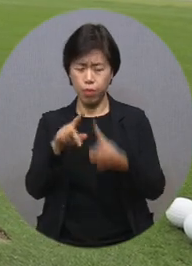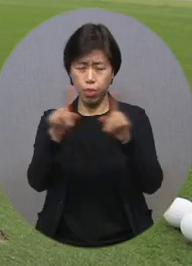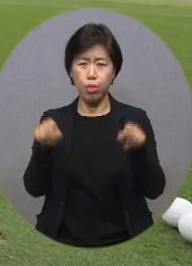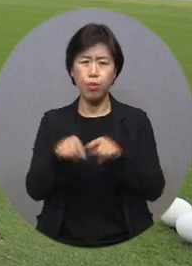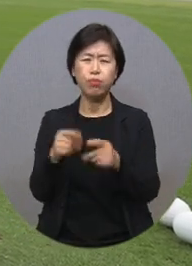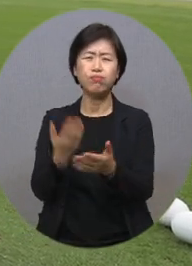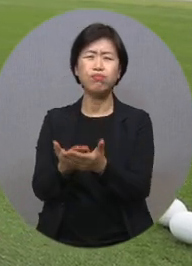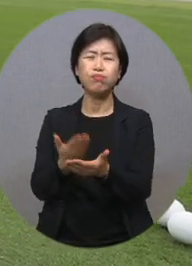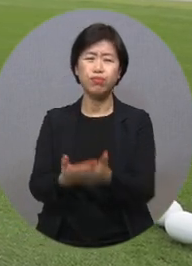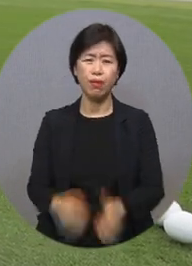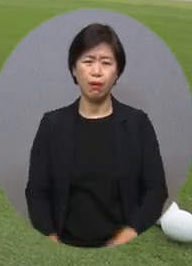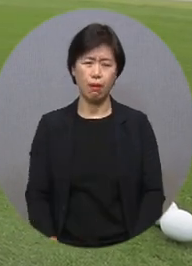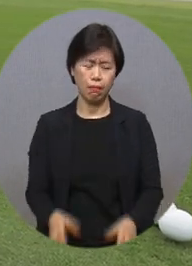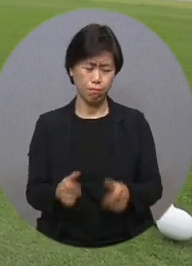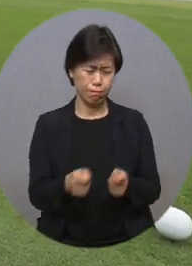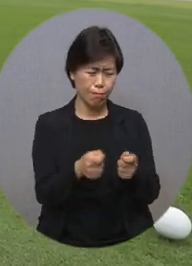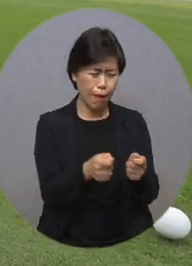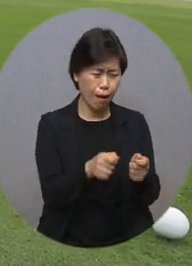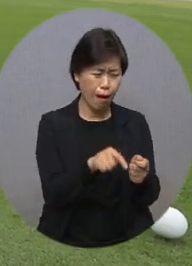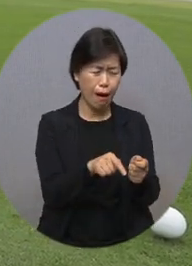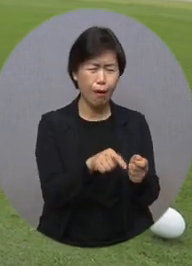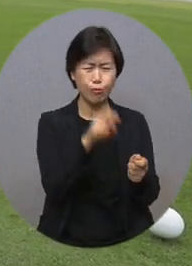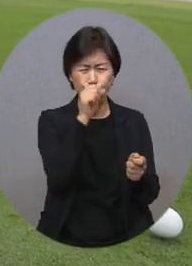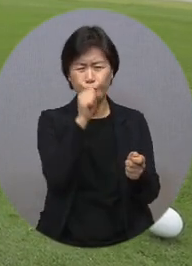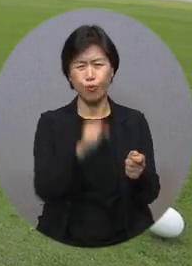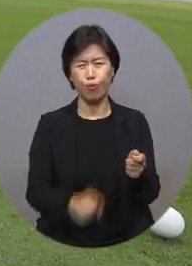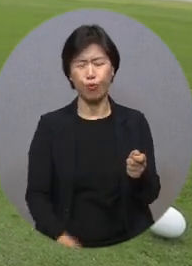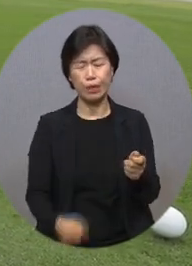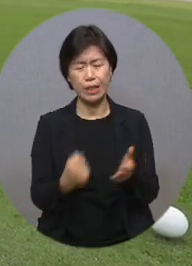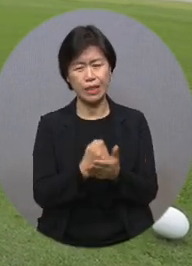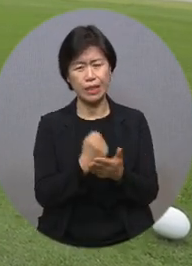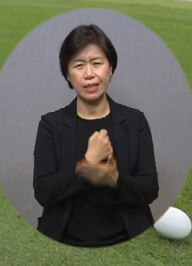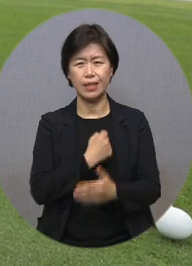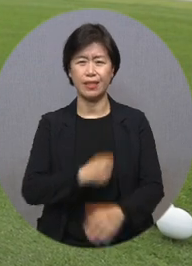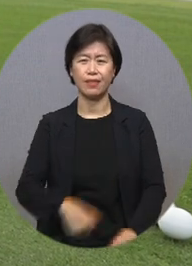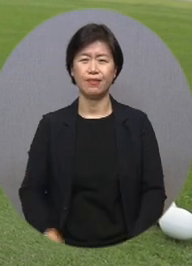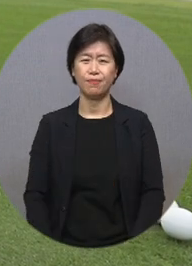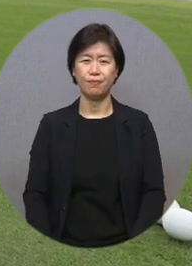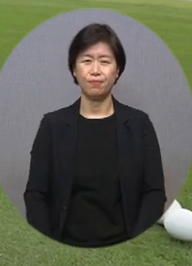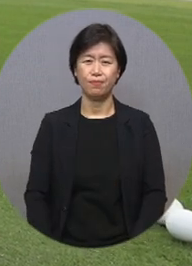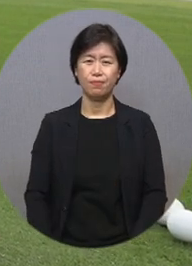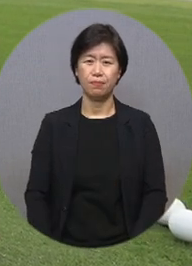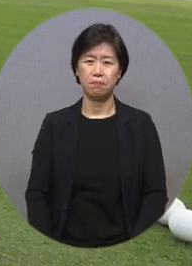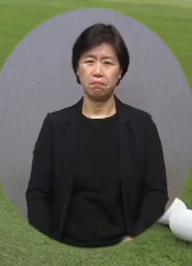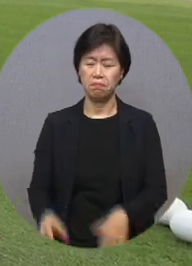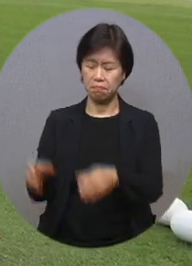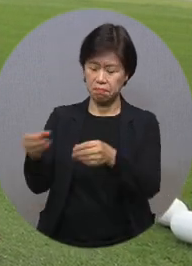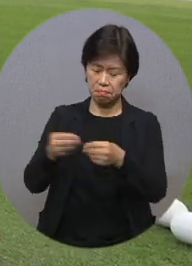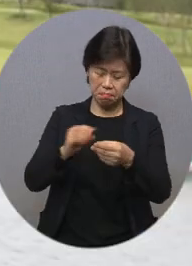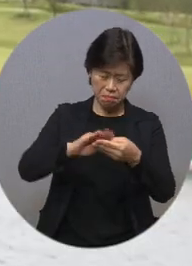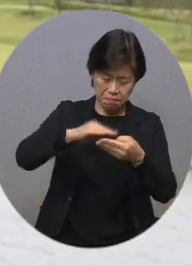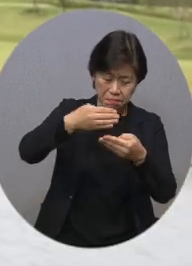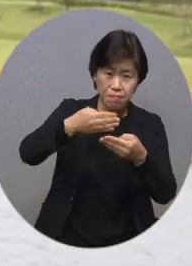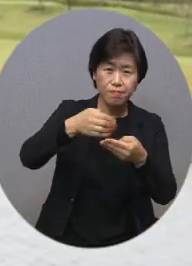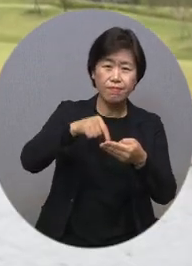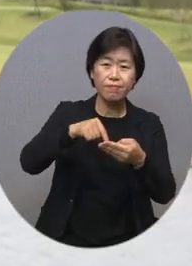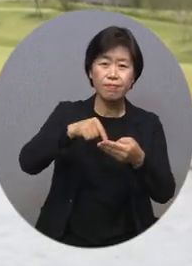이거 진짜 좋은 거란 말이야. 아, 진짜 좋은 거였는데. 아 진짜 좋은 거였어. 잠깐만 쬐야. 그냥 보면 쬐야 돼.